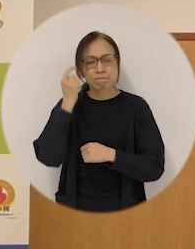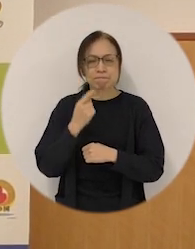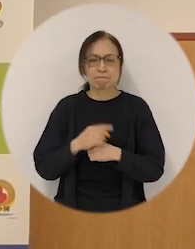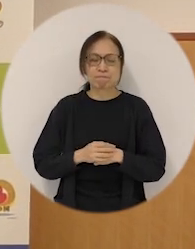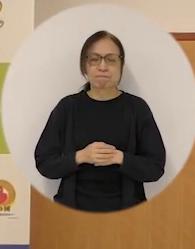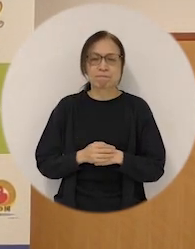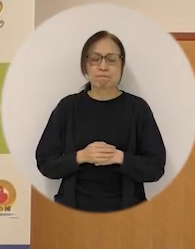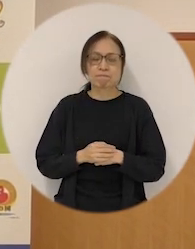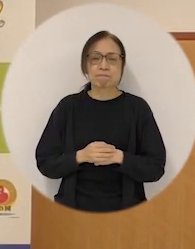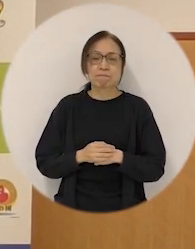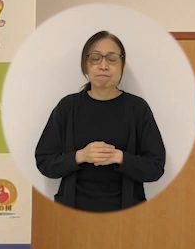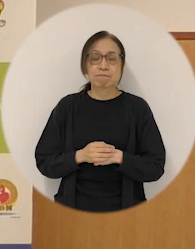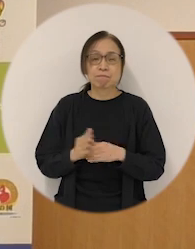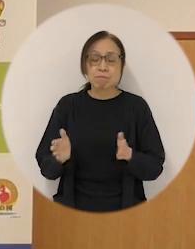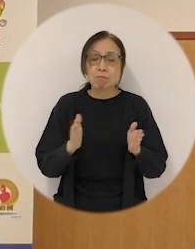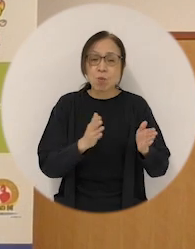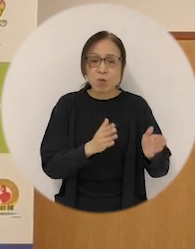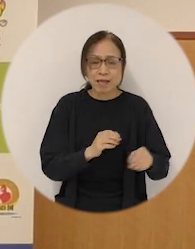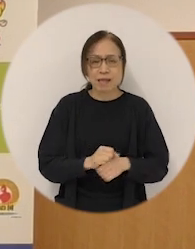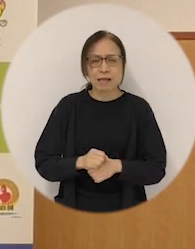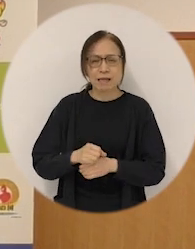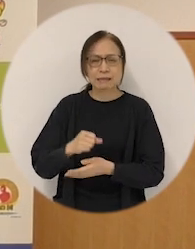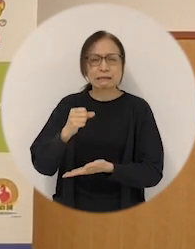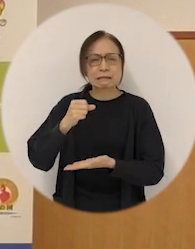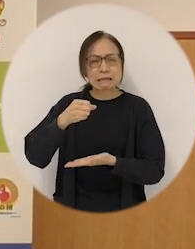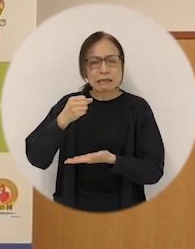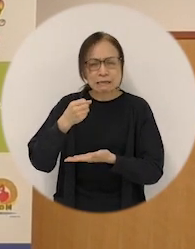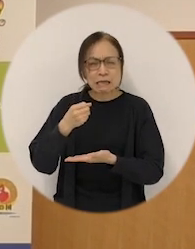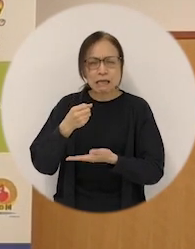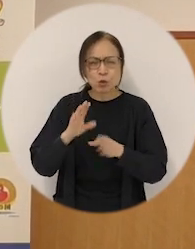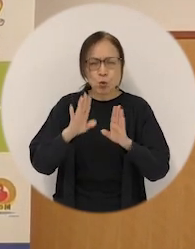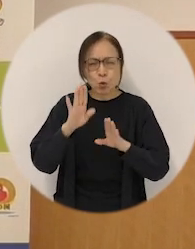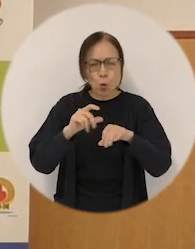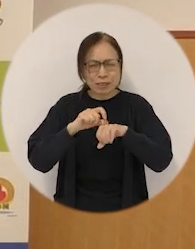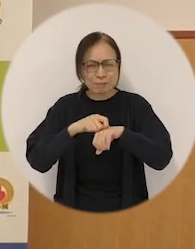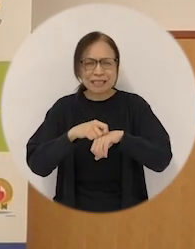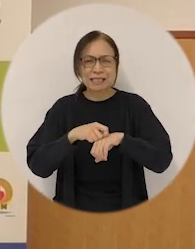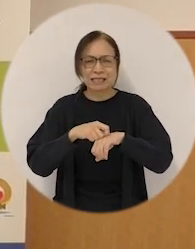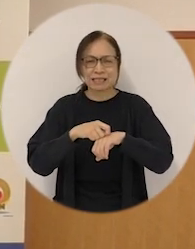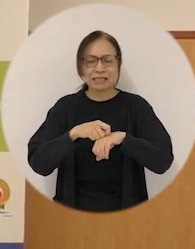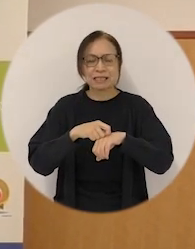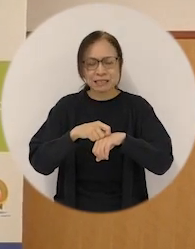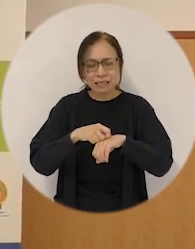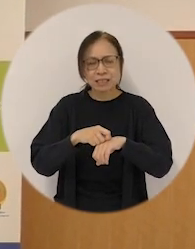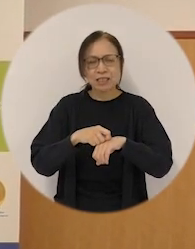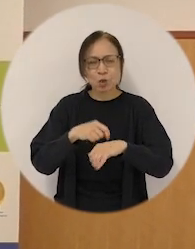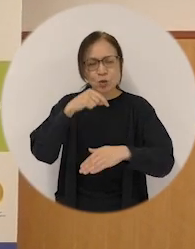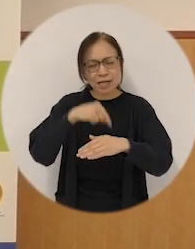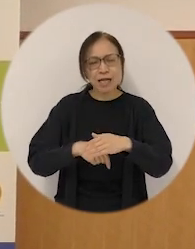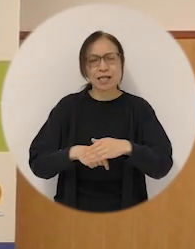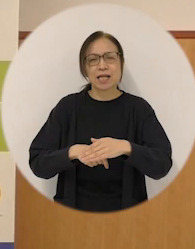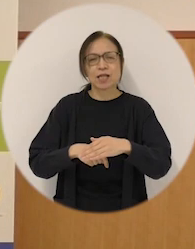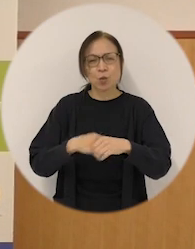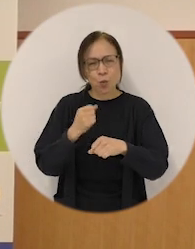含めて、厳しい財政状況の中での編成作業ということもあってですね、